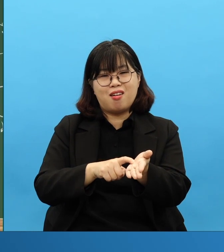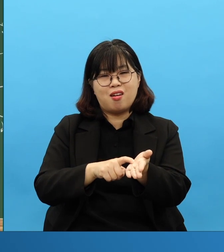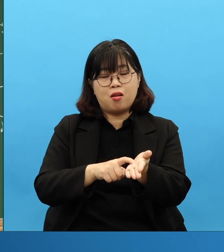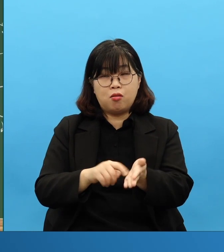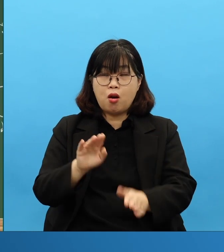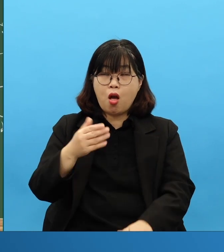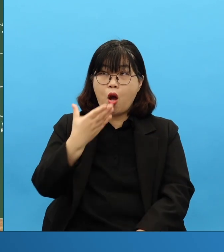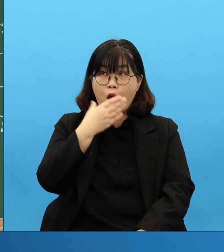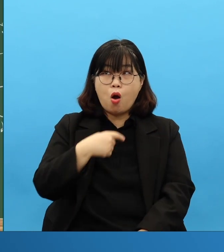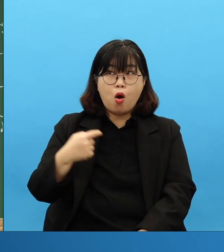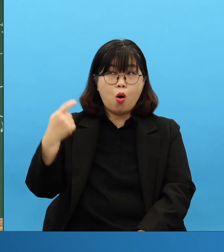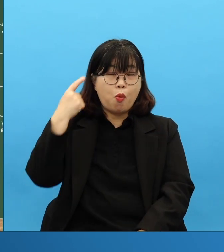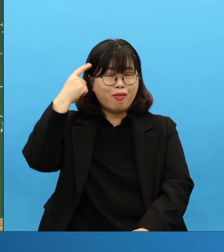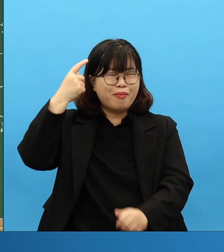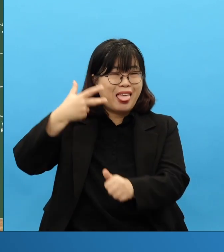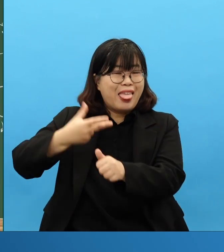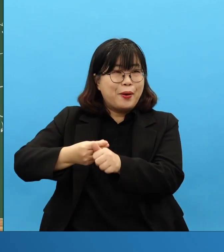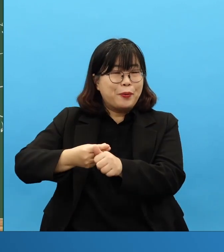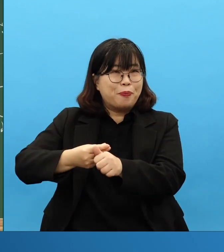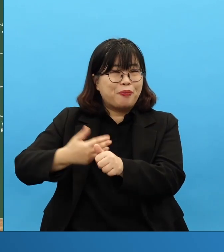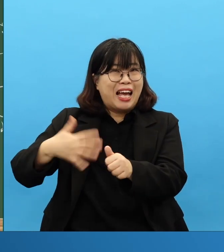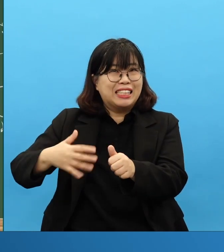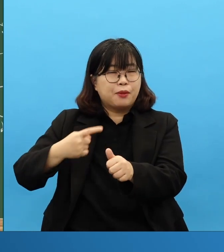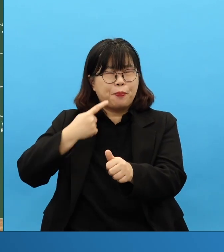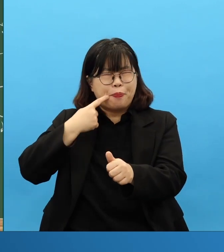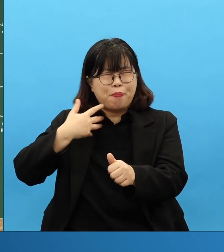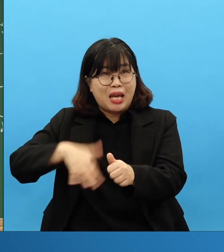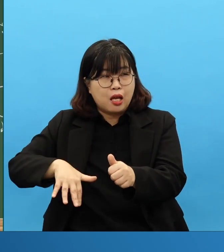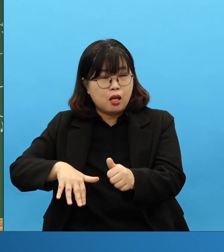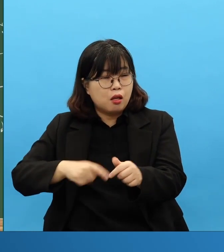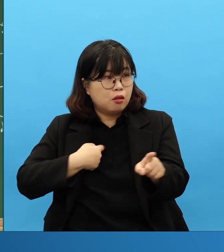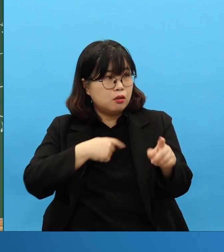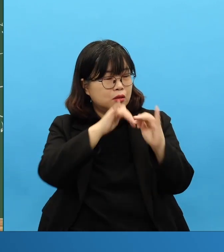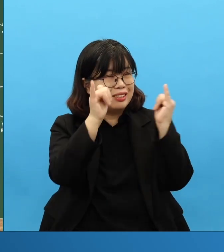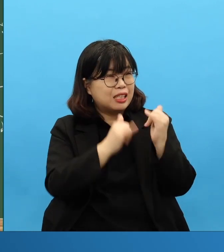뺏기는 그런 일이 없어야 됩니다.